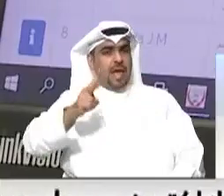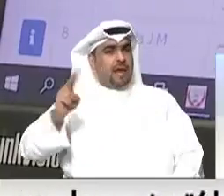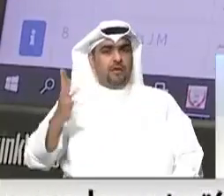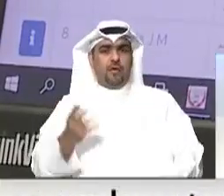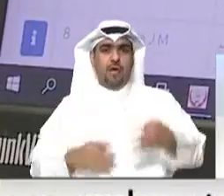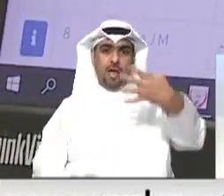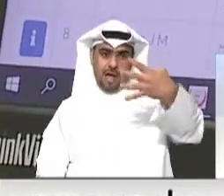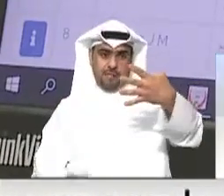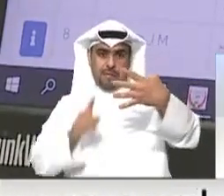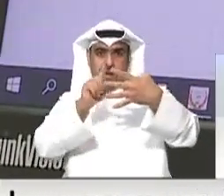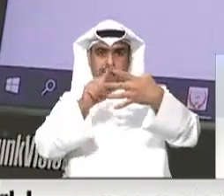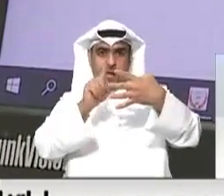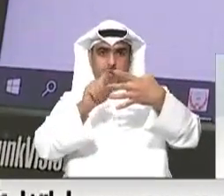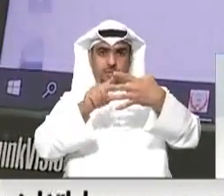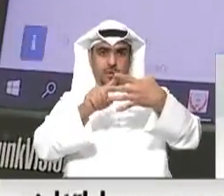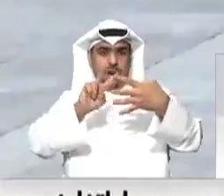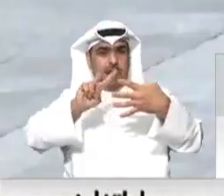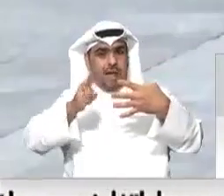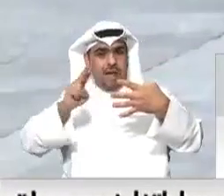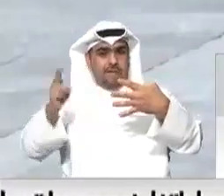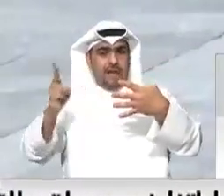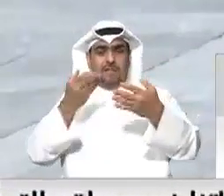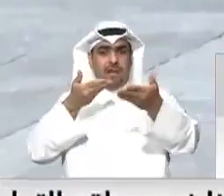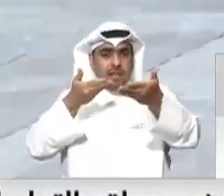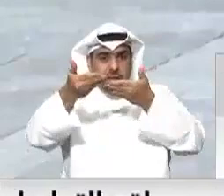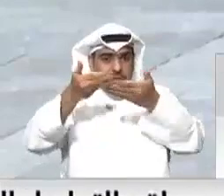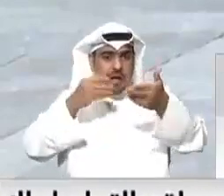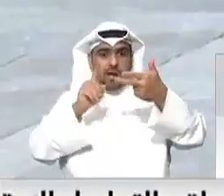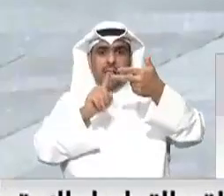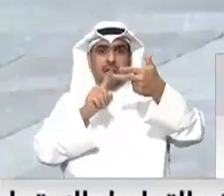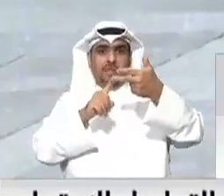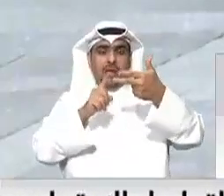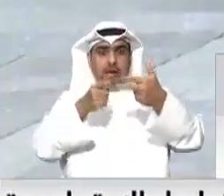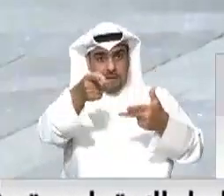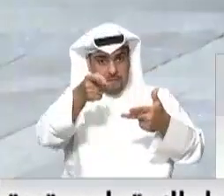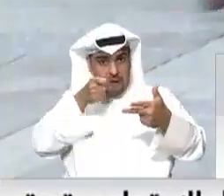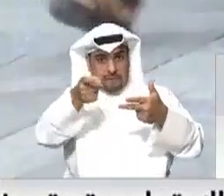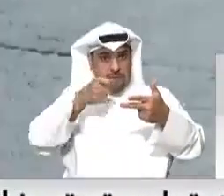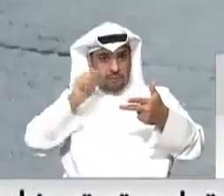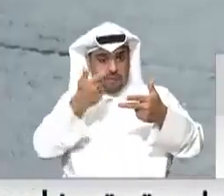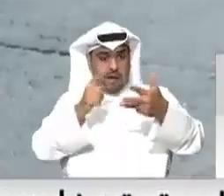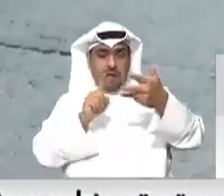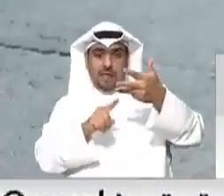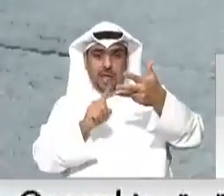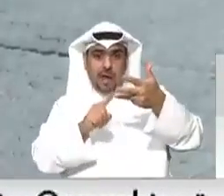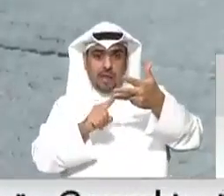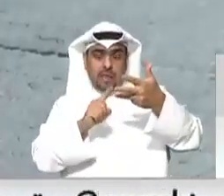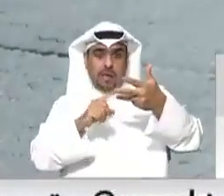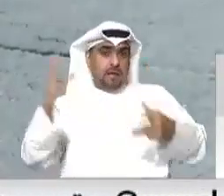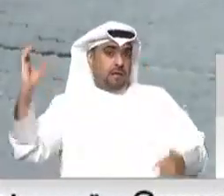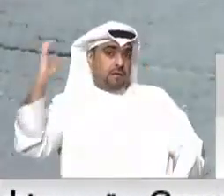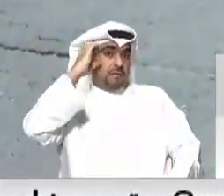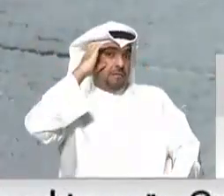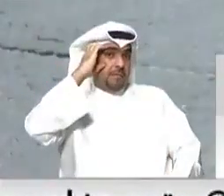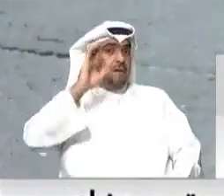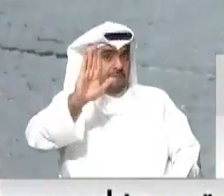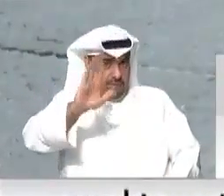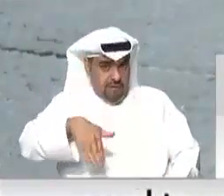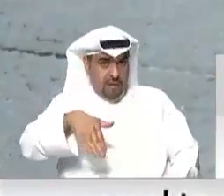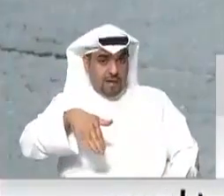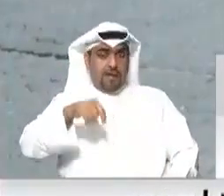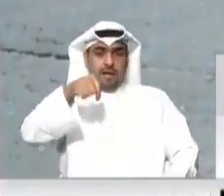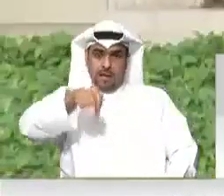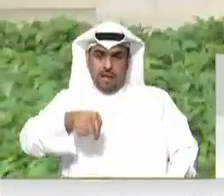نظريه العقل والوعي الذاتي وحسب اراء من التقيناهم قد يمكن الاستفاده منه في